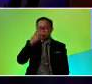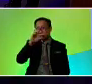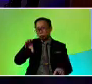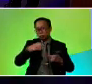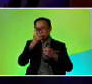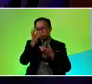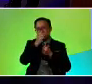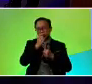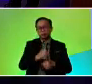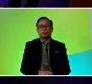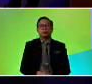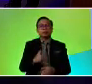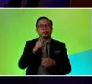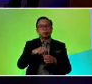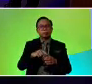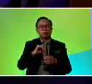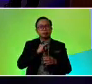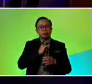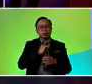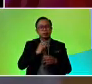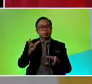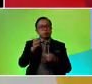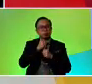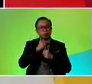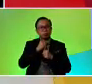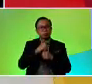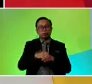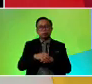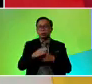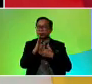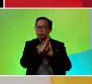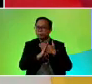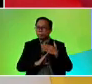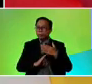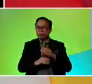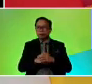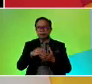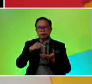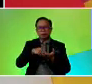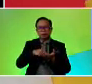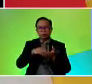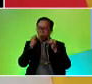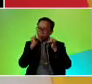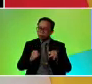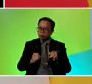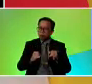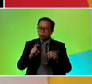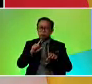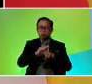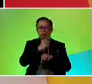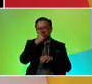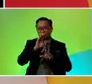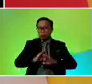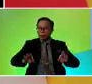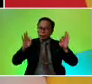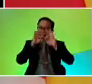Oke jadi apa yang saya dirumuskan ialah kegiatan ini bahaya karena individu akan dipergunakan demi kepentingan dan